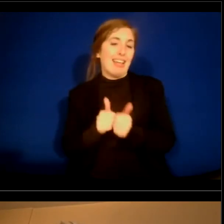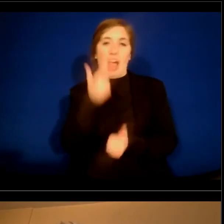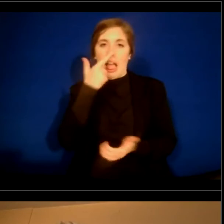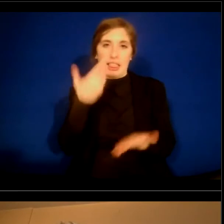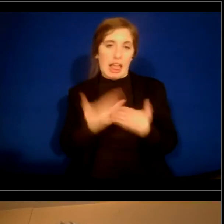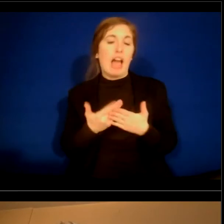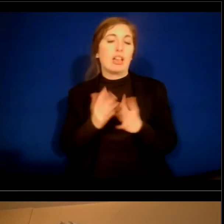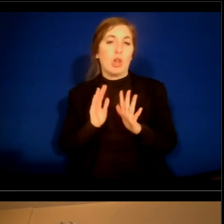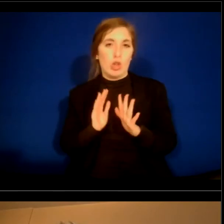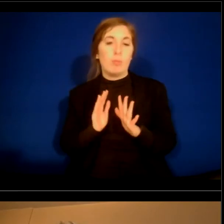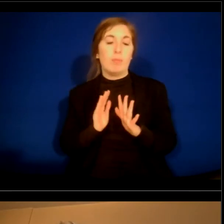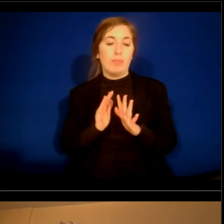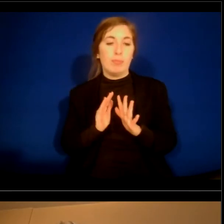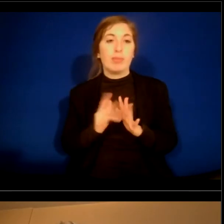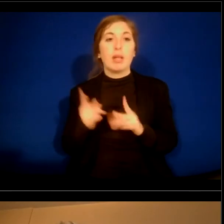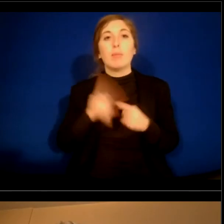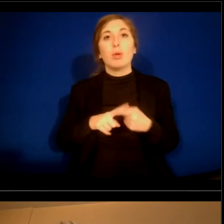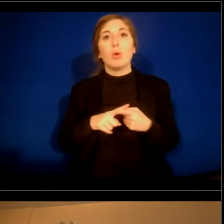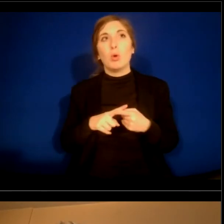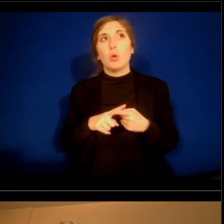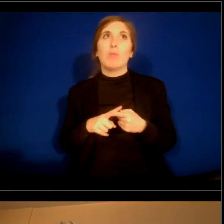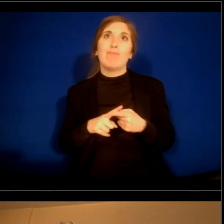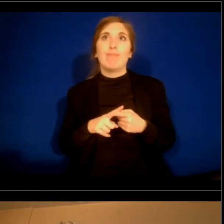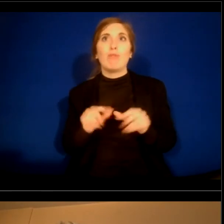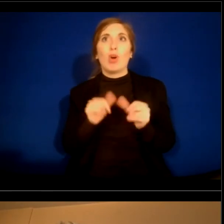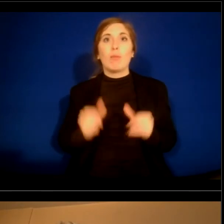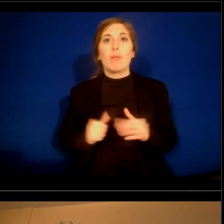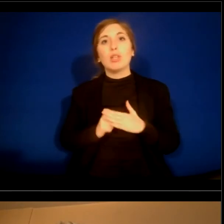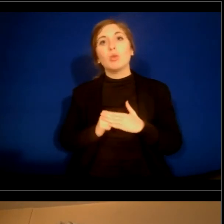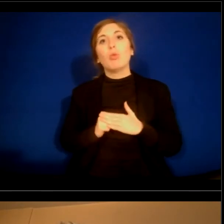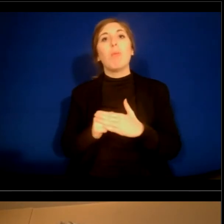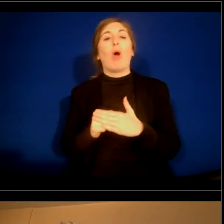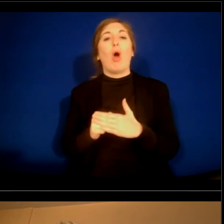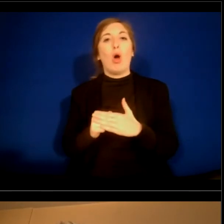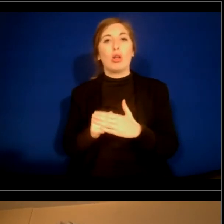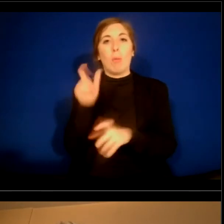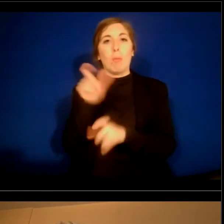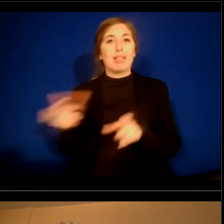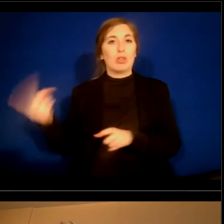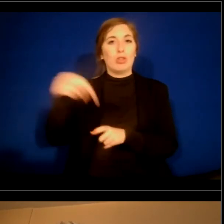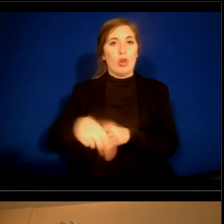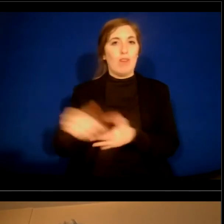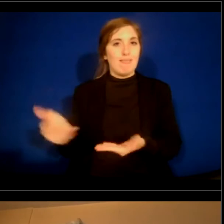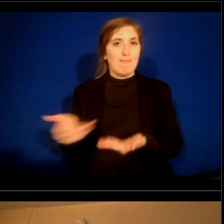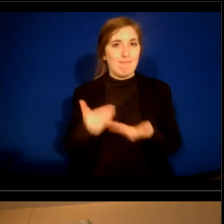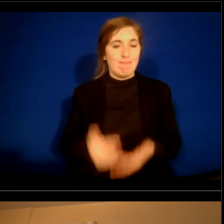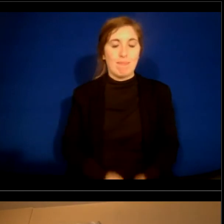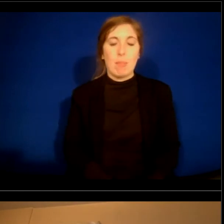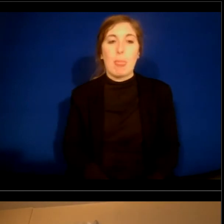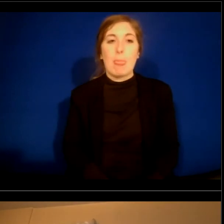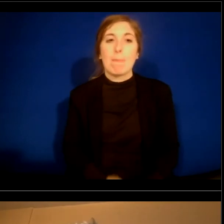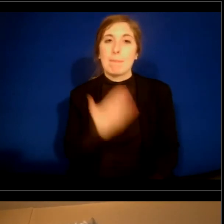ed è stata anche un po' un modello per altri paesi. E credo che